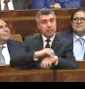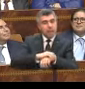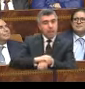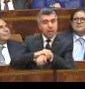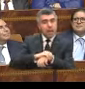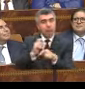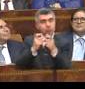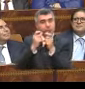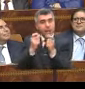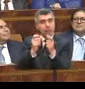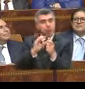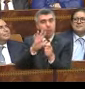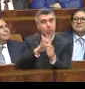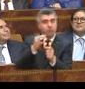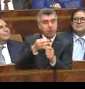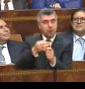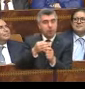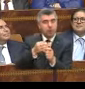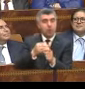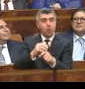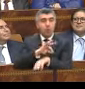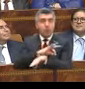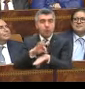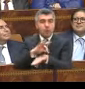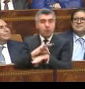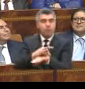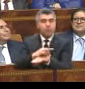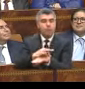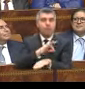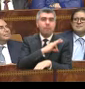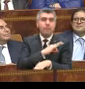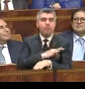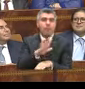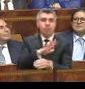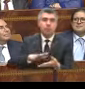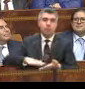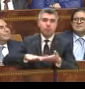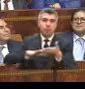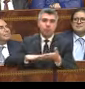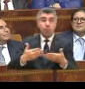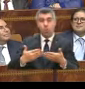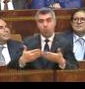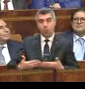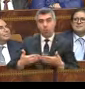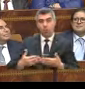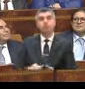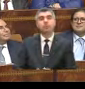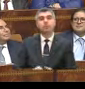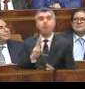اللي حقق مكاسب مهمة للشغيلة في جميع القطاعات، اليوم نؤكد أن هذه